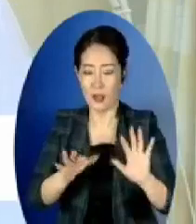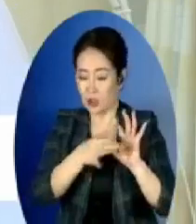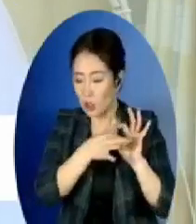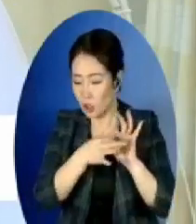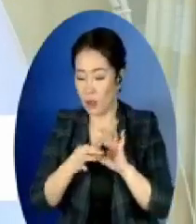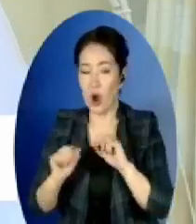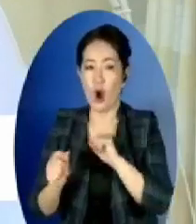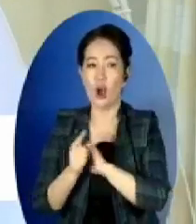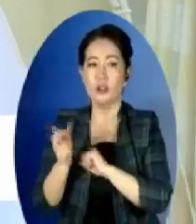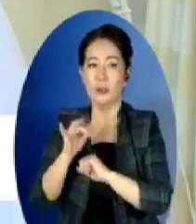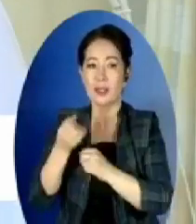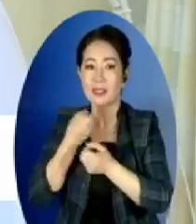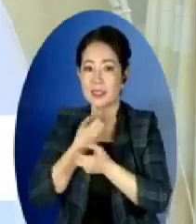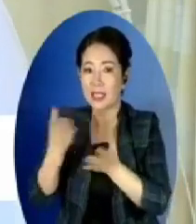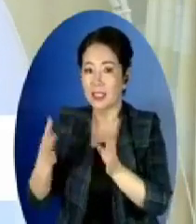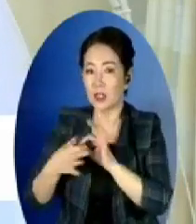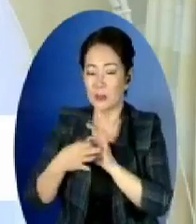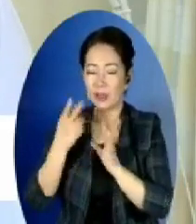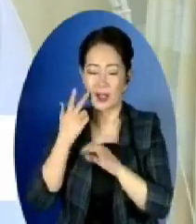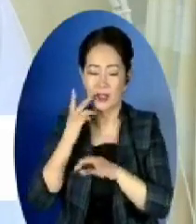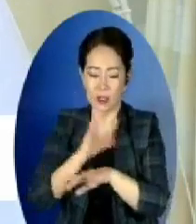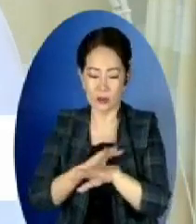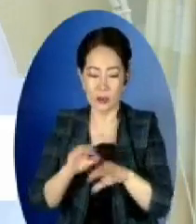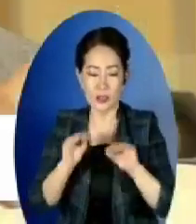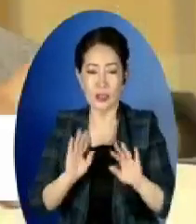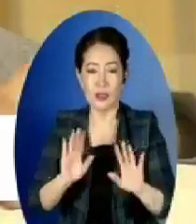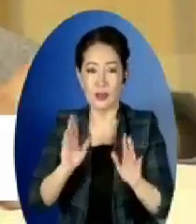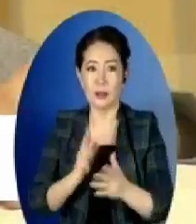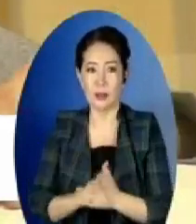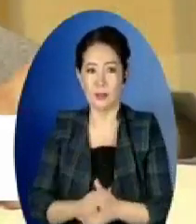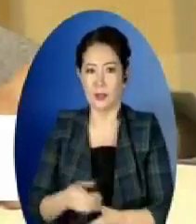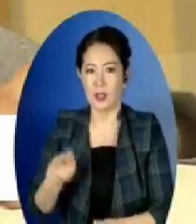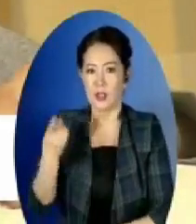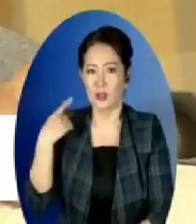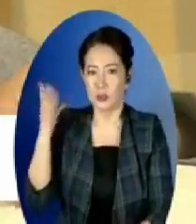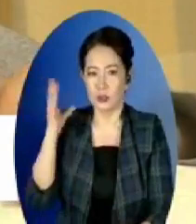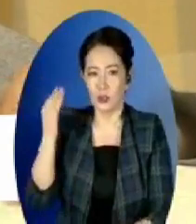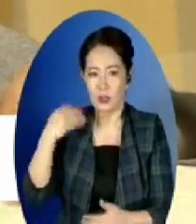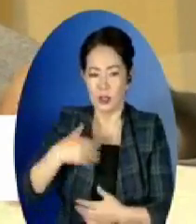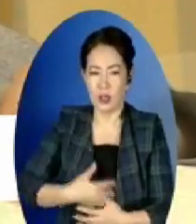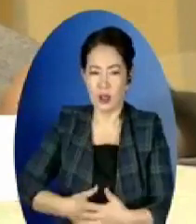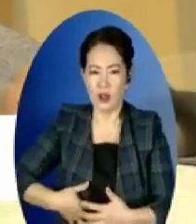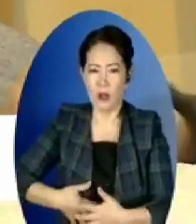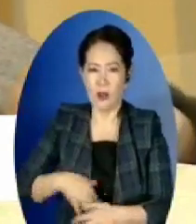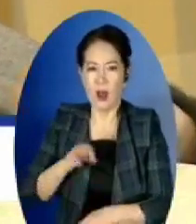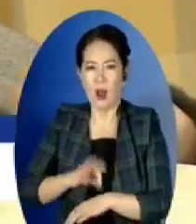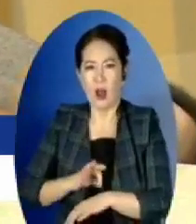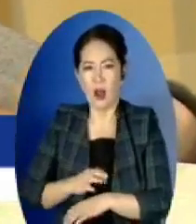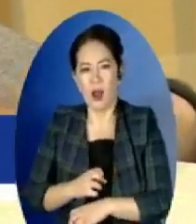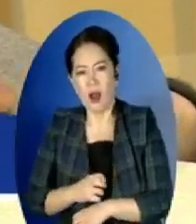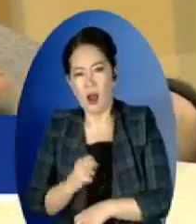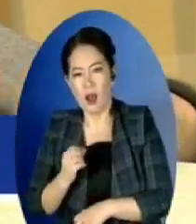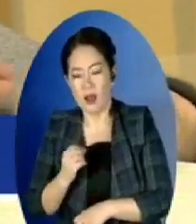ерөнхийдөө онц байдал зарсантайгаа холбоотойгоор байнгын сургалтыг бол явуулж байгаа маань. Хүчтэй ярээд хевлэгэр хүчтэй өгдөж ирсэн. Тэгээд